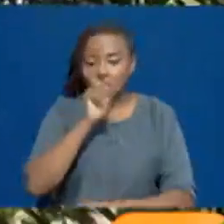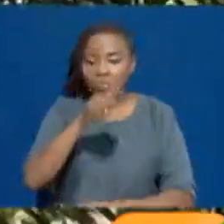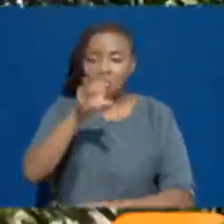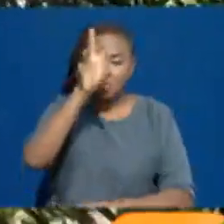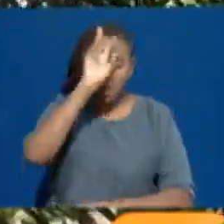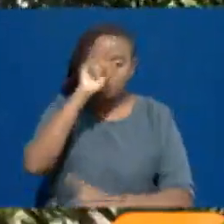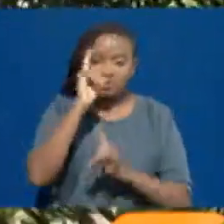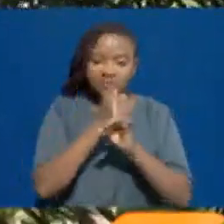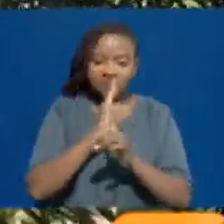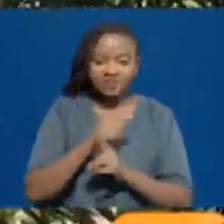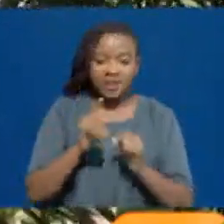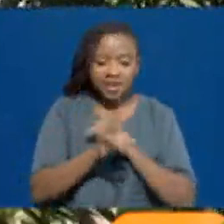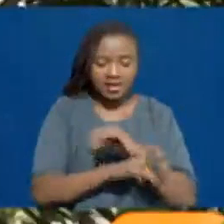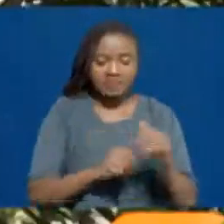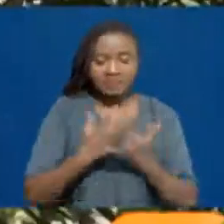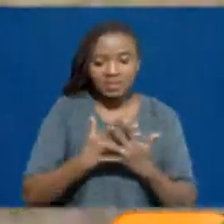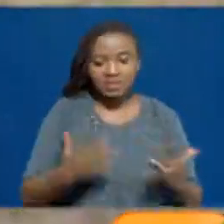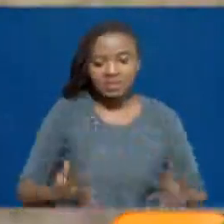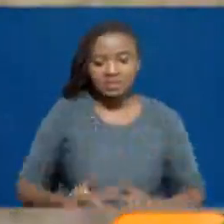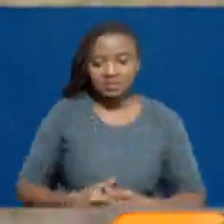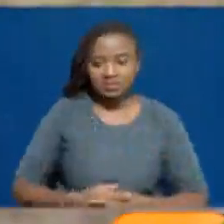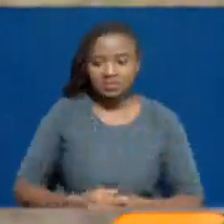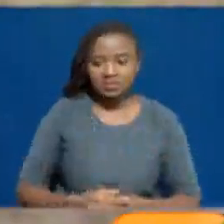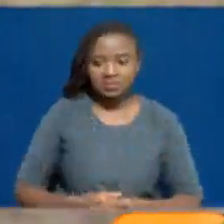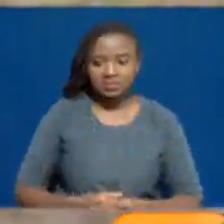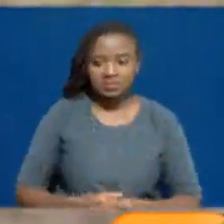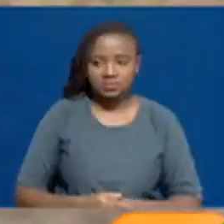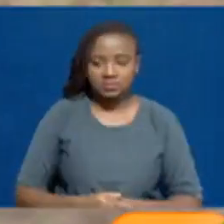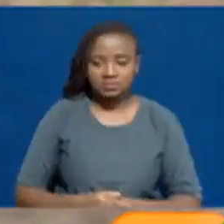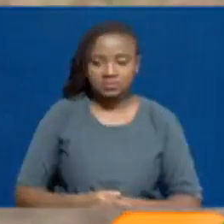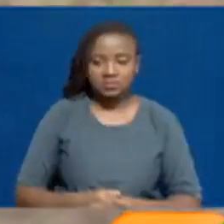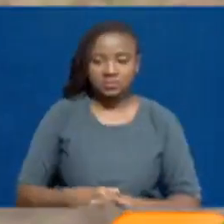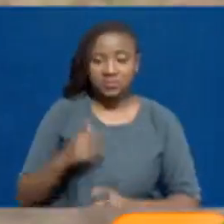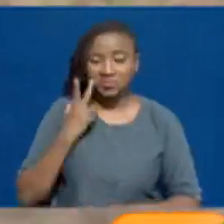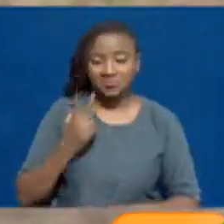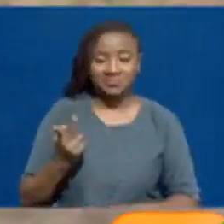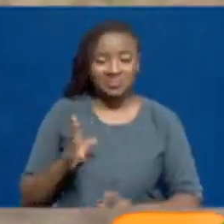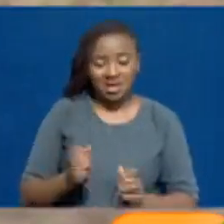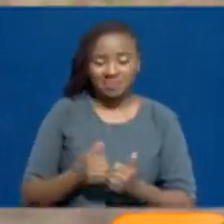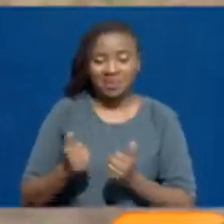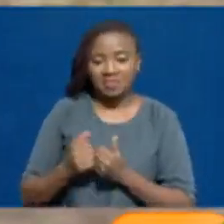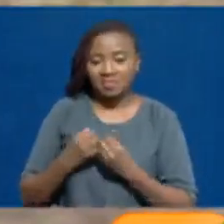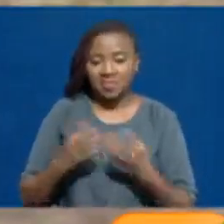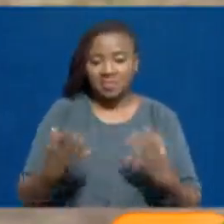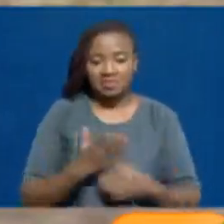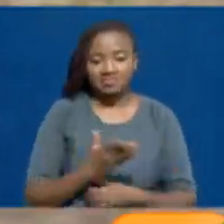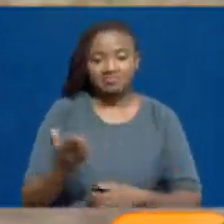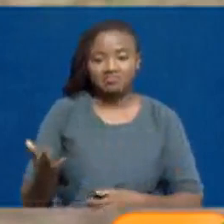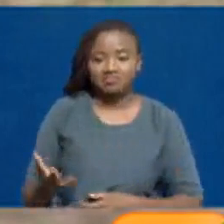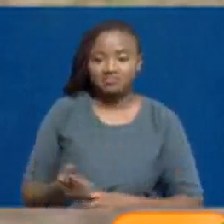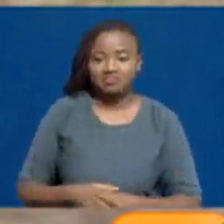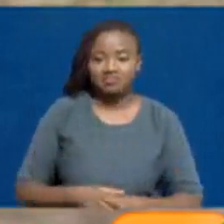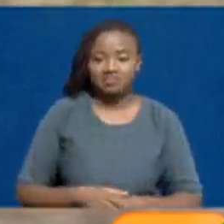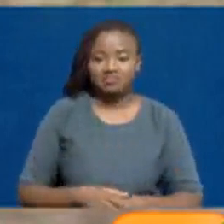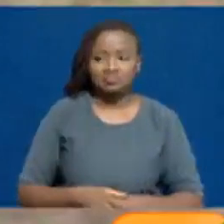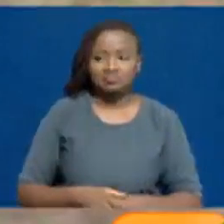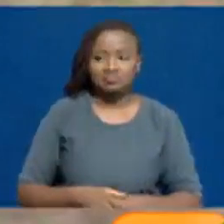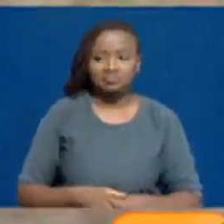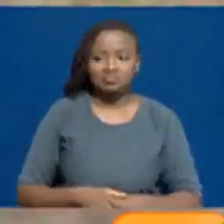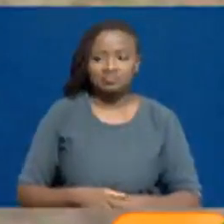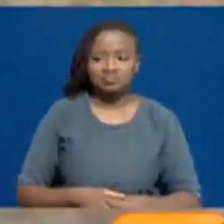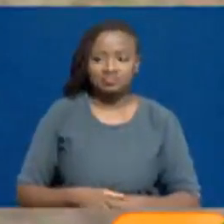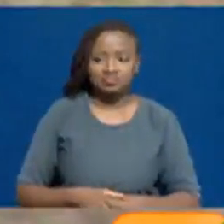stole household goods. Lamu has witnessed a series of attacks in recent months. Za kuweza kuokoa watu ama kuarrest wakati ambapo